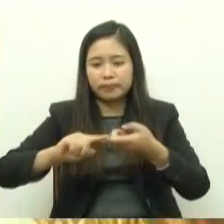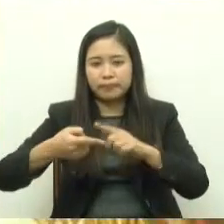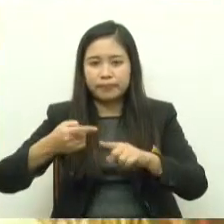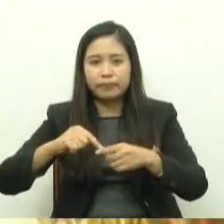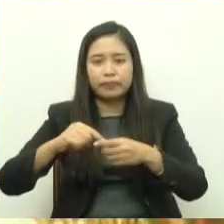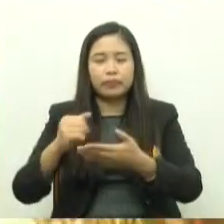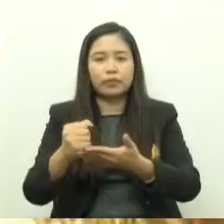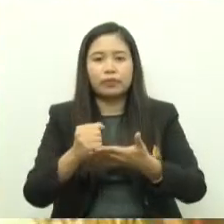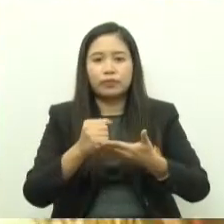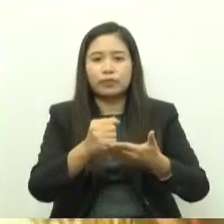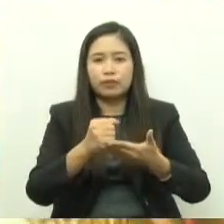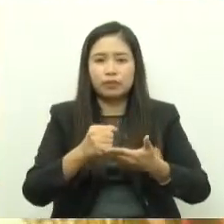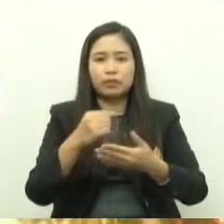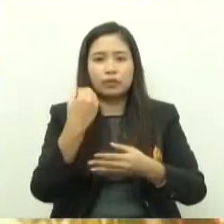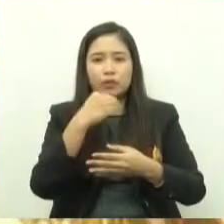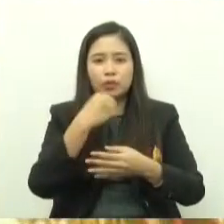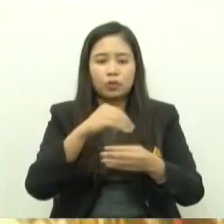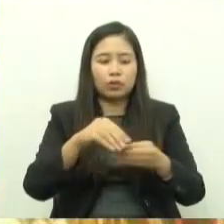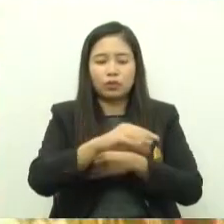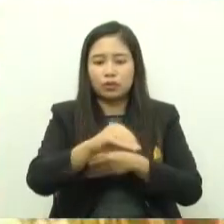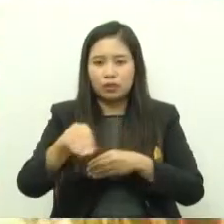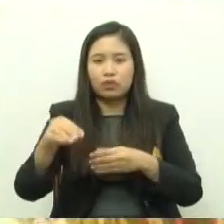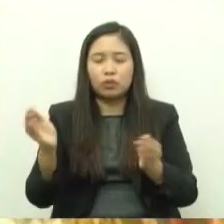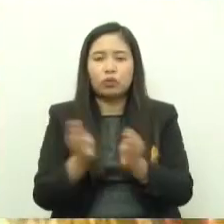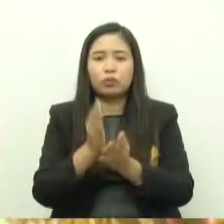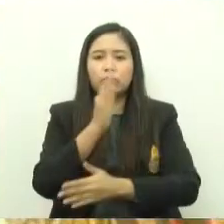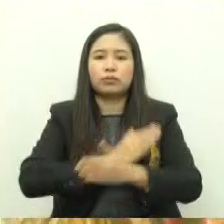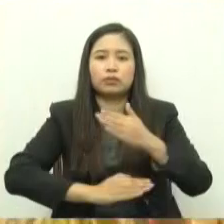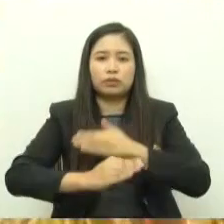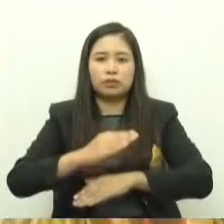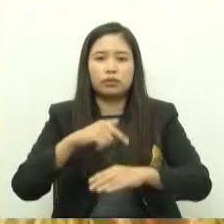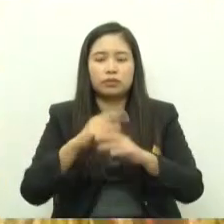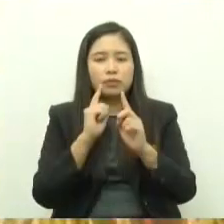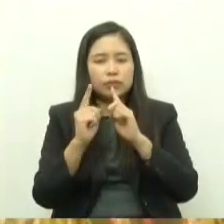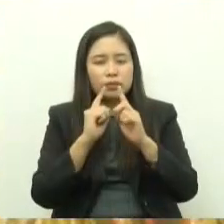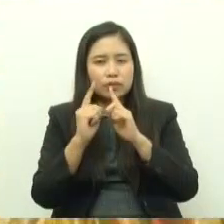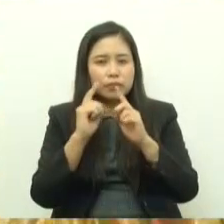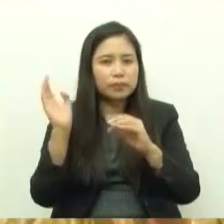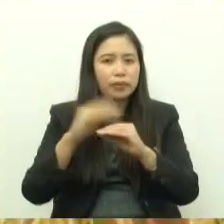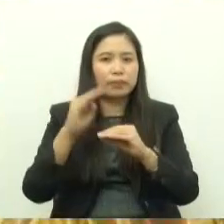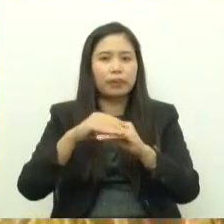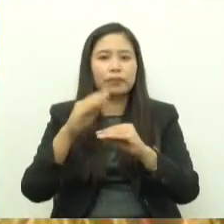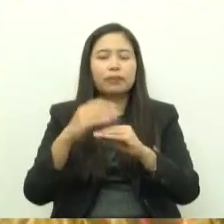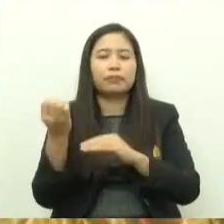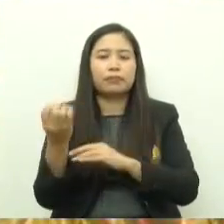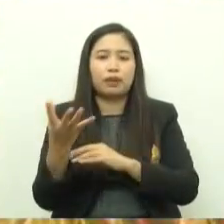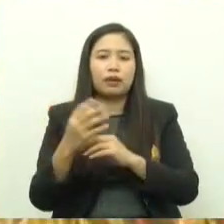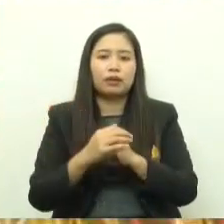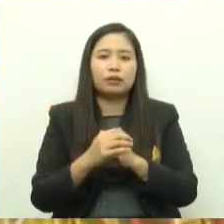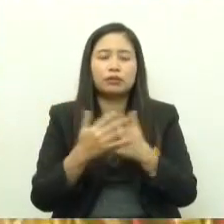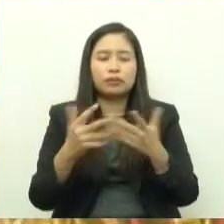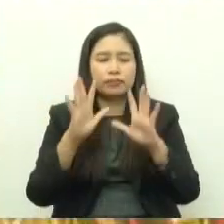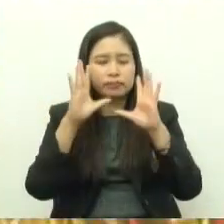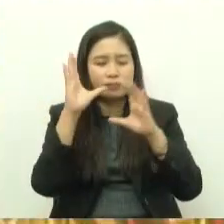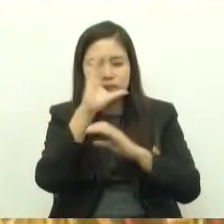เองนะคะในเขตต่างๆรวมถึงการศึกษาพิเศษนะคะที่มีการพูดคุยกันมากขึ้นนะคะแล้วก็มีการแสวงหา